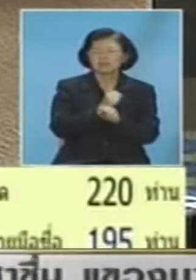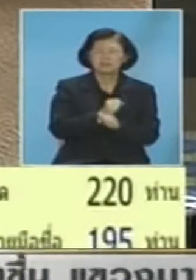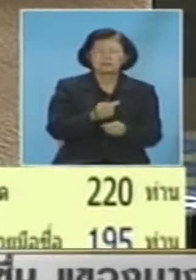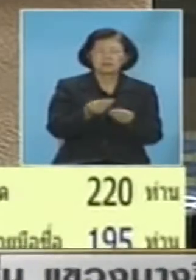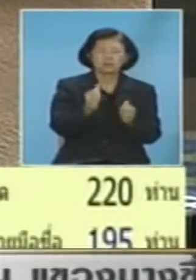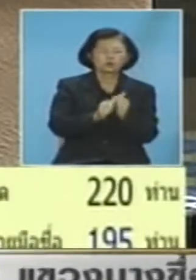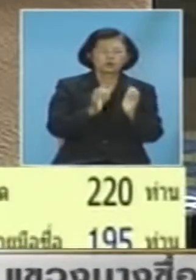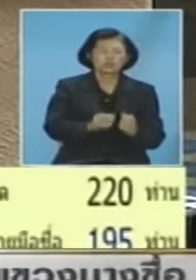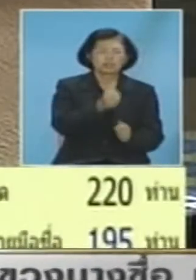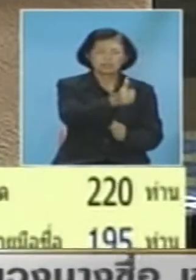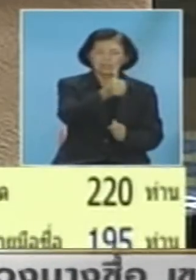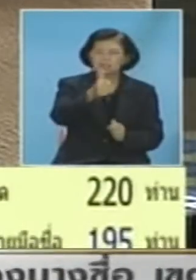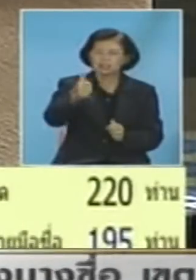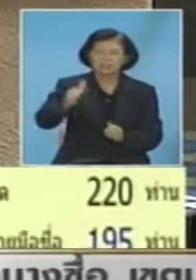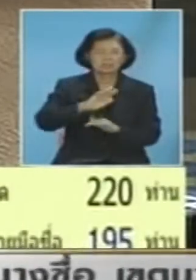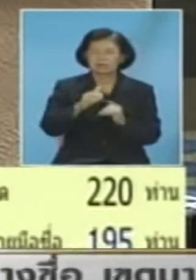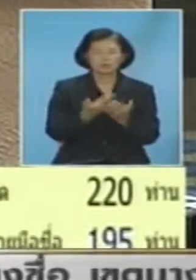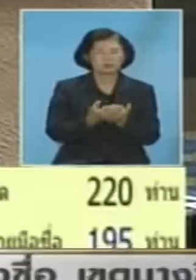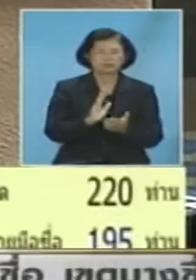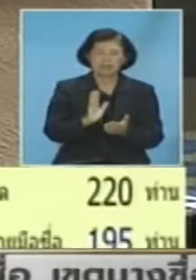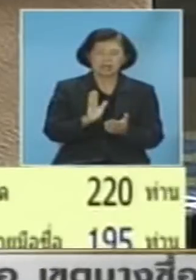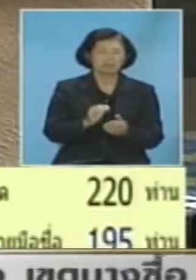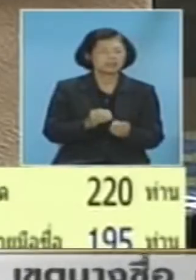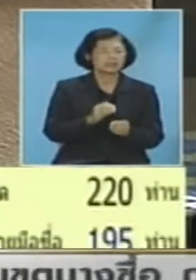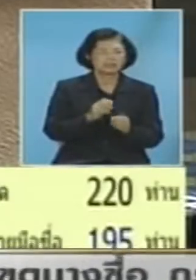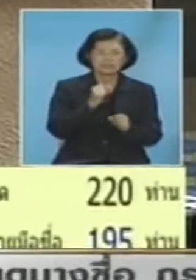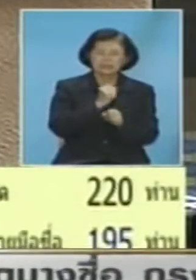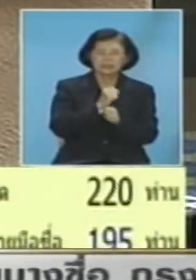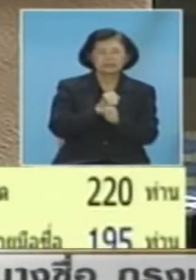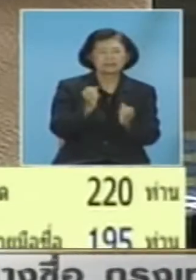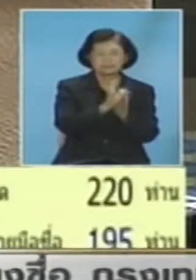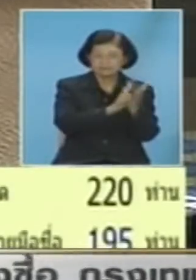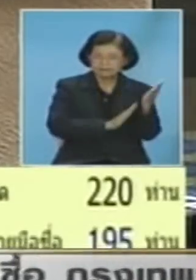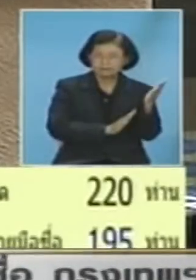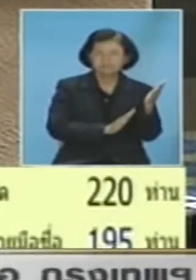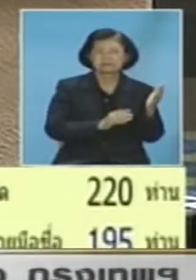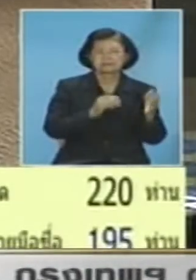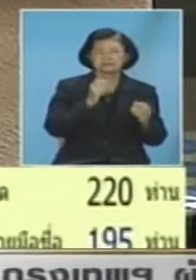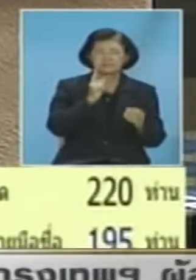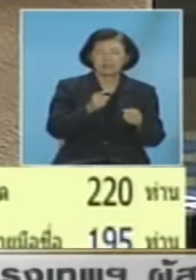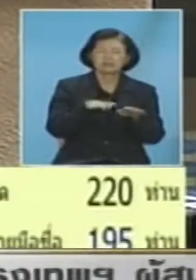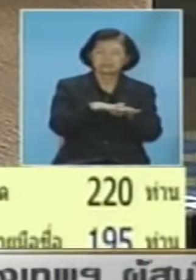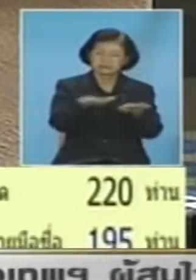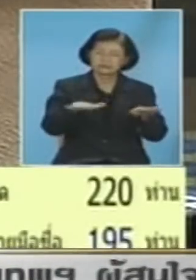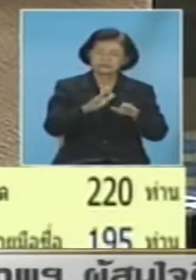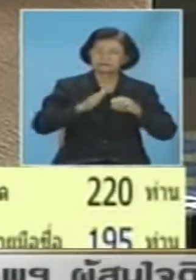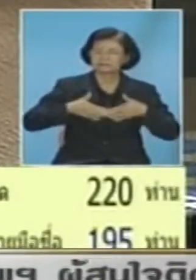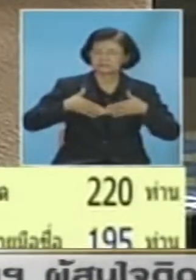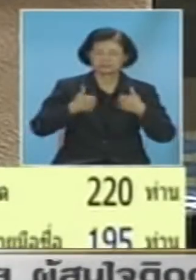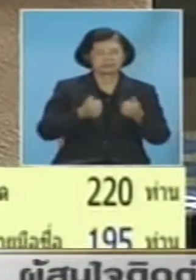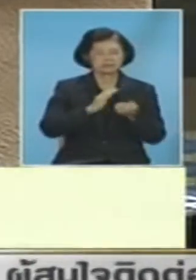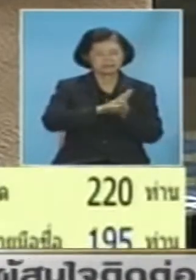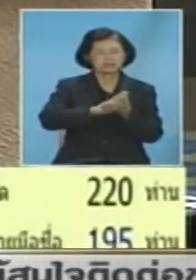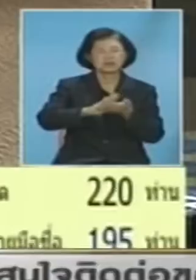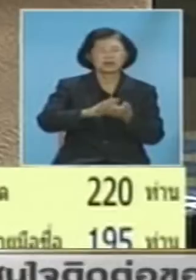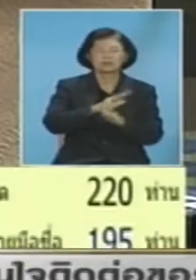ดีได้ทั้งหมดการที่จะทำให้บ้านเมืองมีความเป็นปกติสุขเรียบร้อย